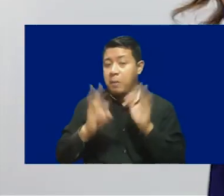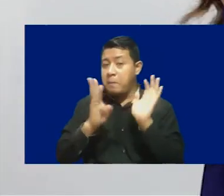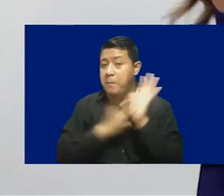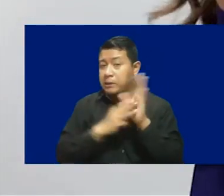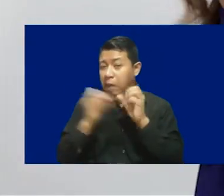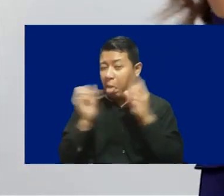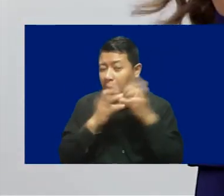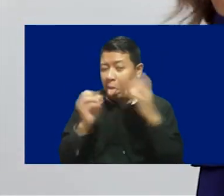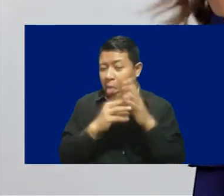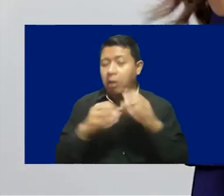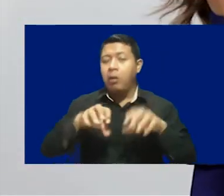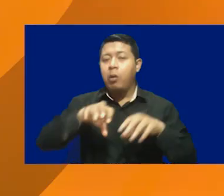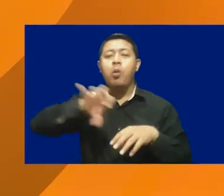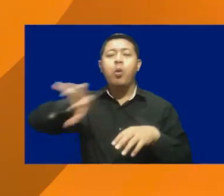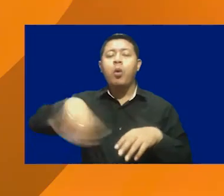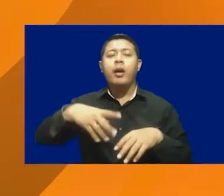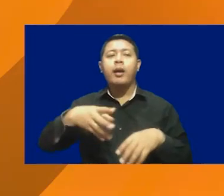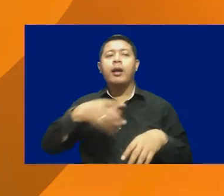Konflik keluarga,